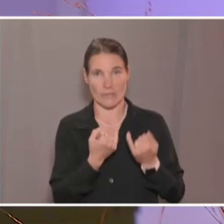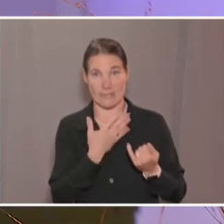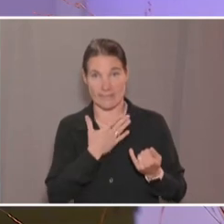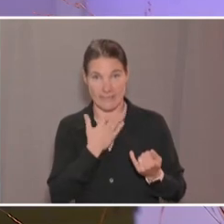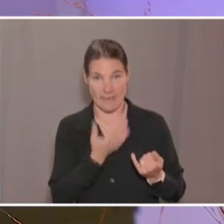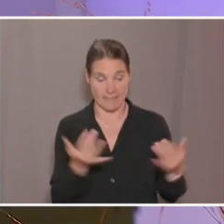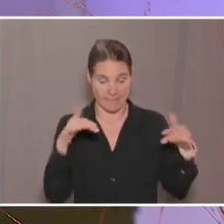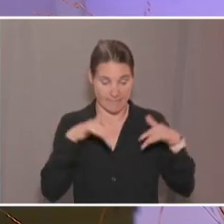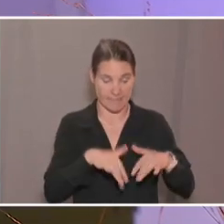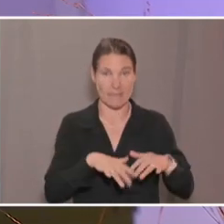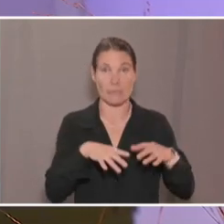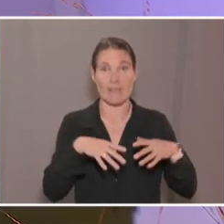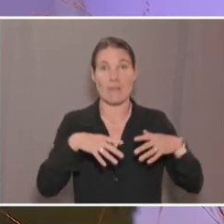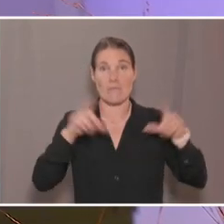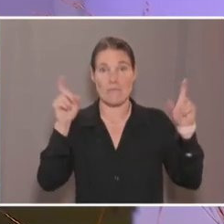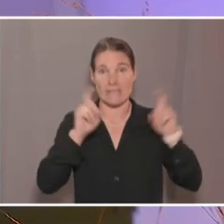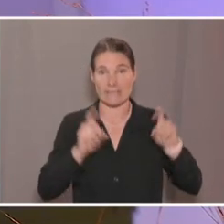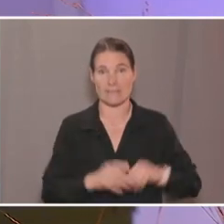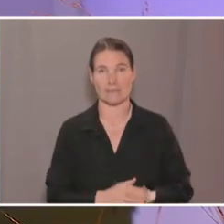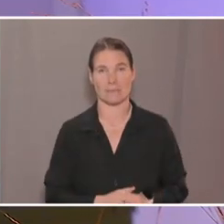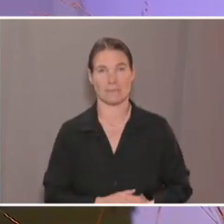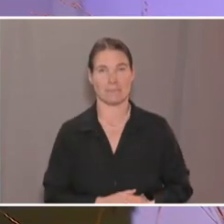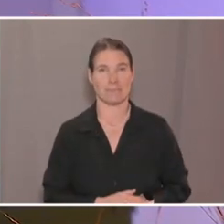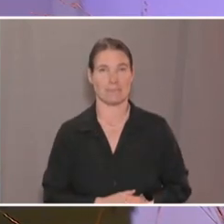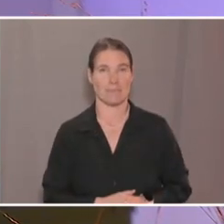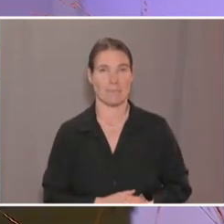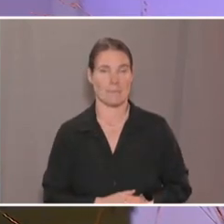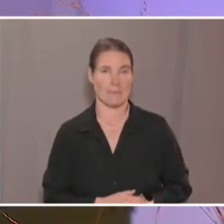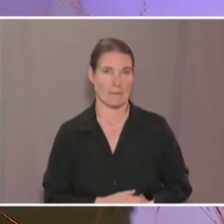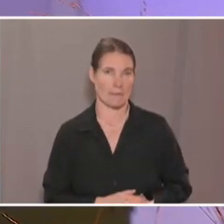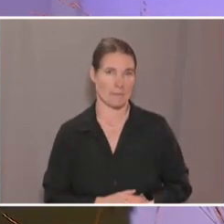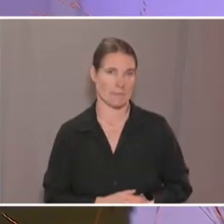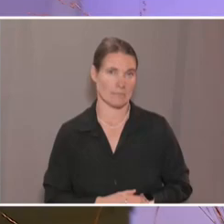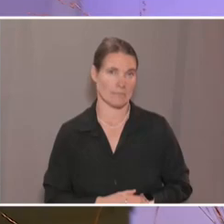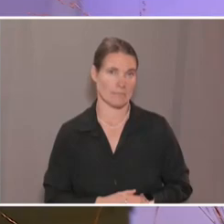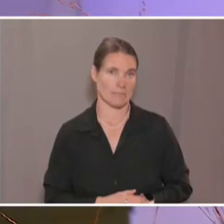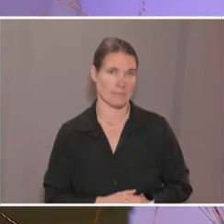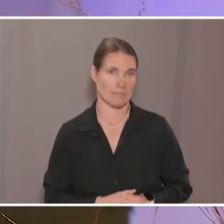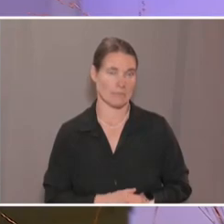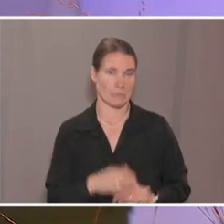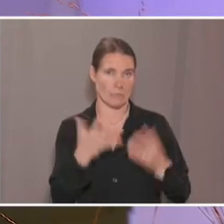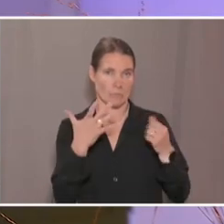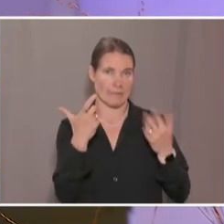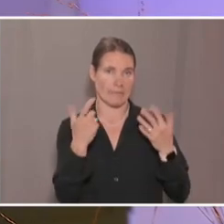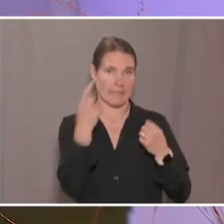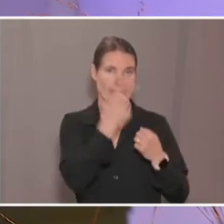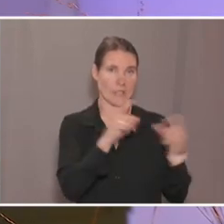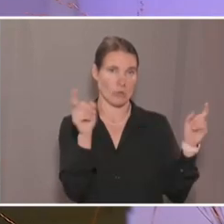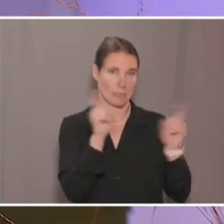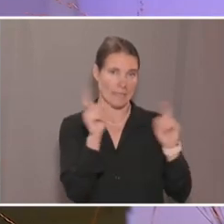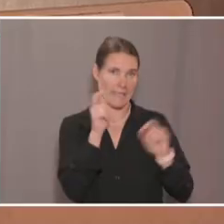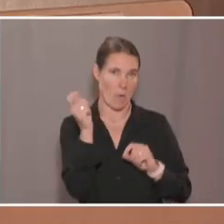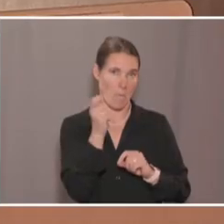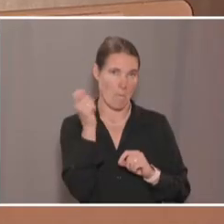bei diesem Festakt, der ja einmal im Fokus hat das Jubiläum, das 75-jährige Jubiläum, aber auch, und Sie